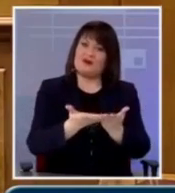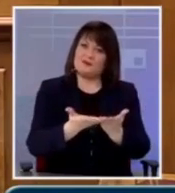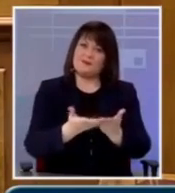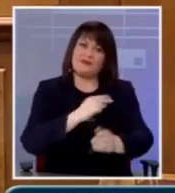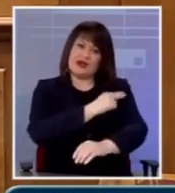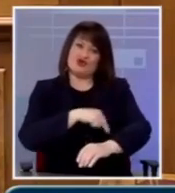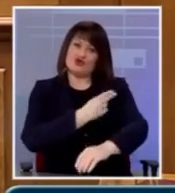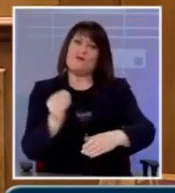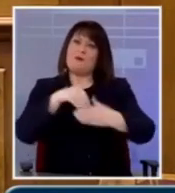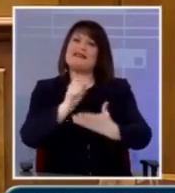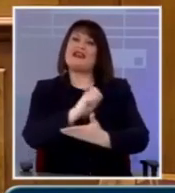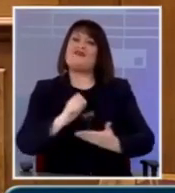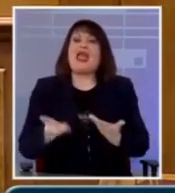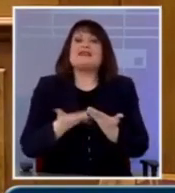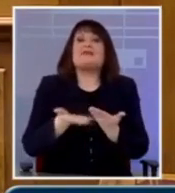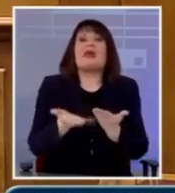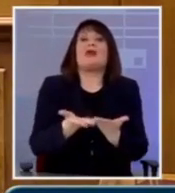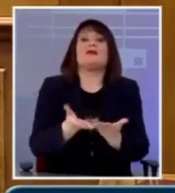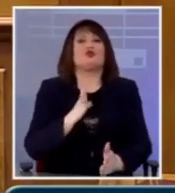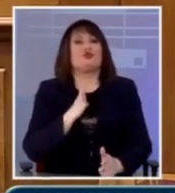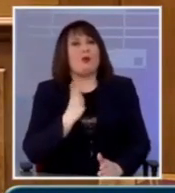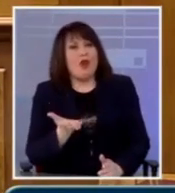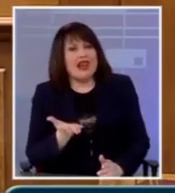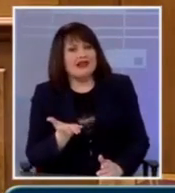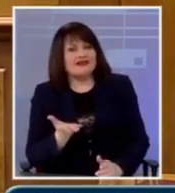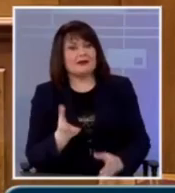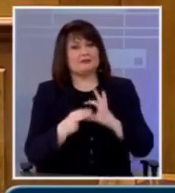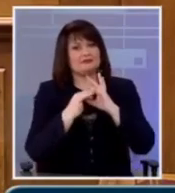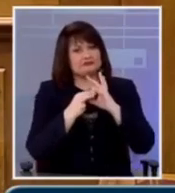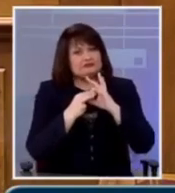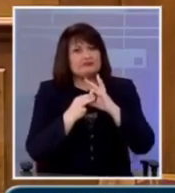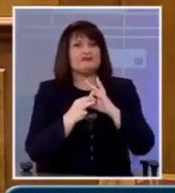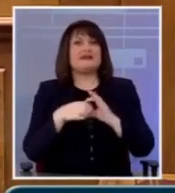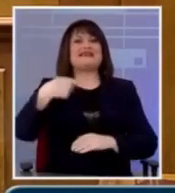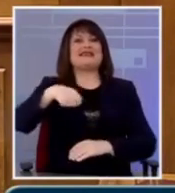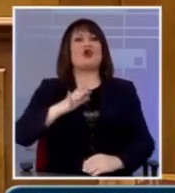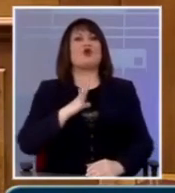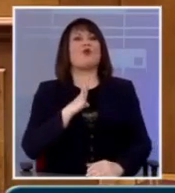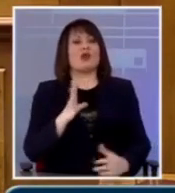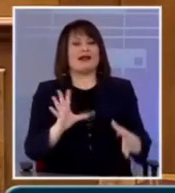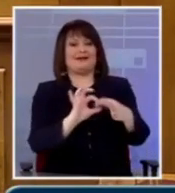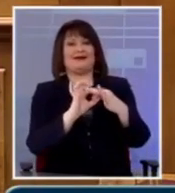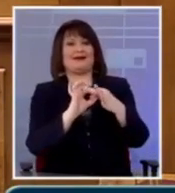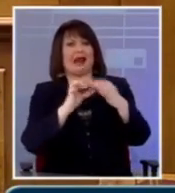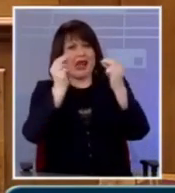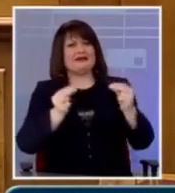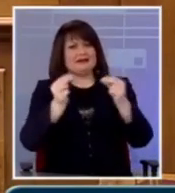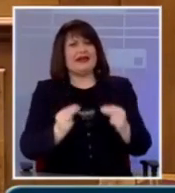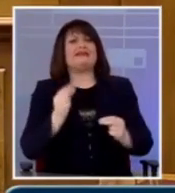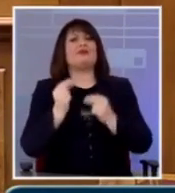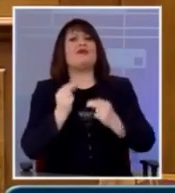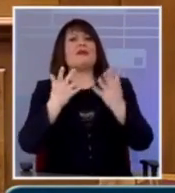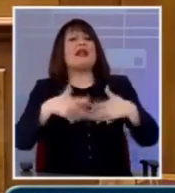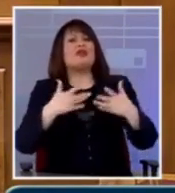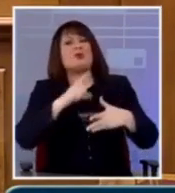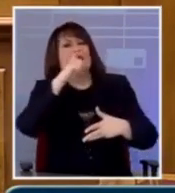στα νοσοκομεία, έτσι ώστε οι υπηρεσίες αυτές, σε στενή συνεργασία με το συνήγορο του πολίτη, να επιλύουν προβλήματα